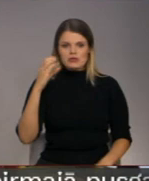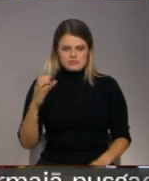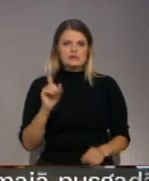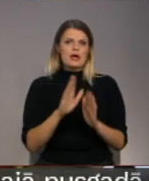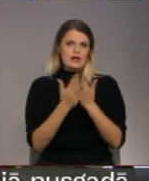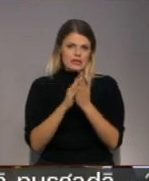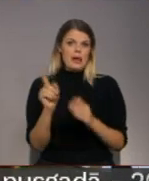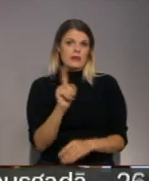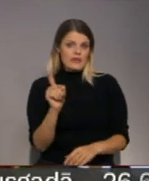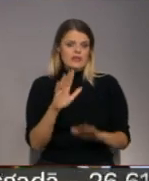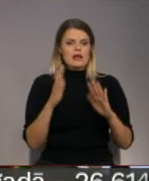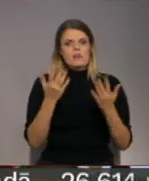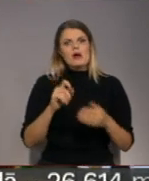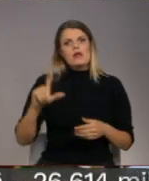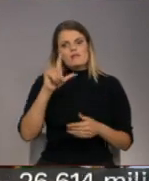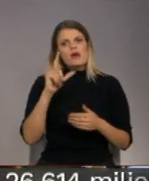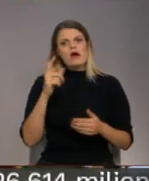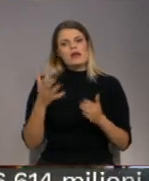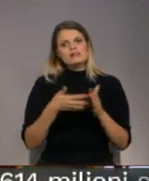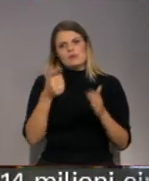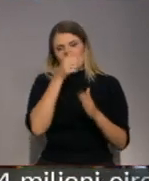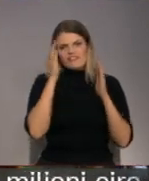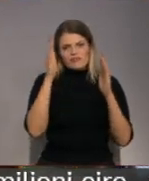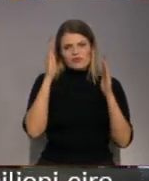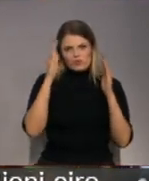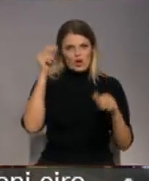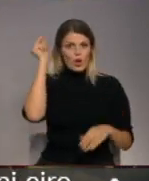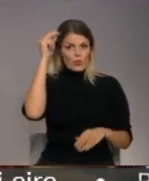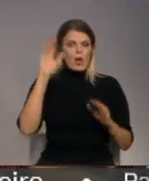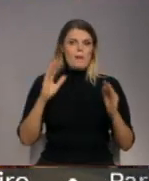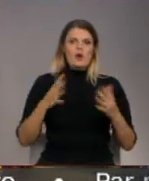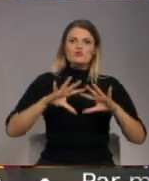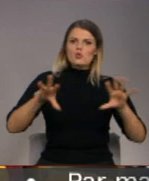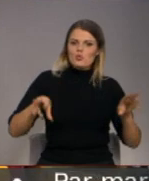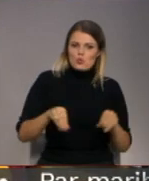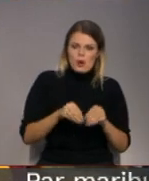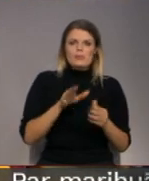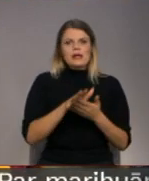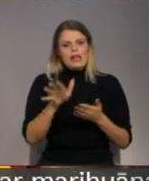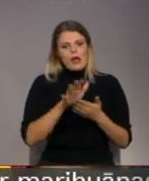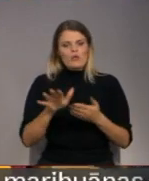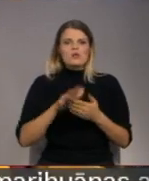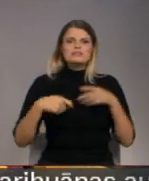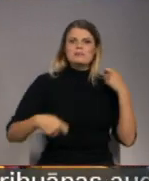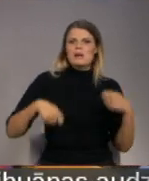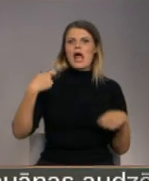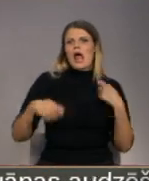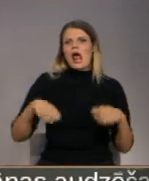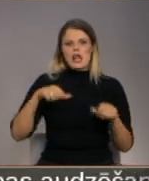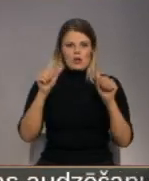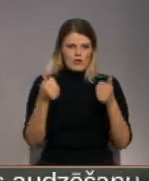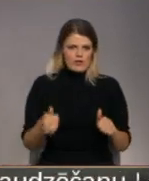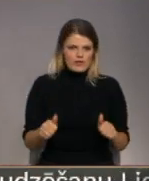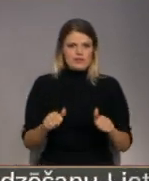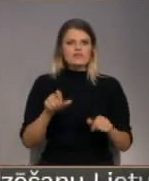atrodama. Vien tagad to vairāk izmantojot individuālajām nodarbībām, bet kopīgajās tiek pielietota spēļu metode.